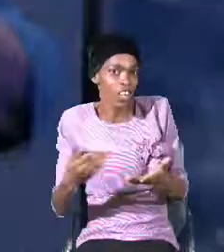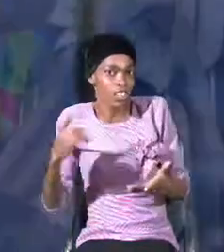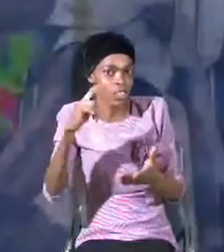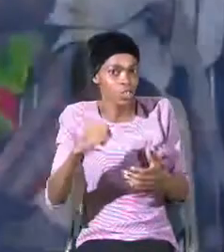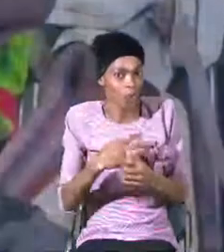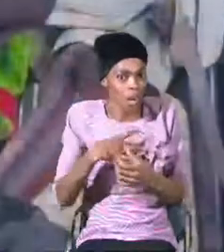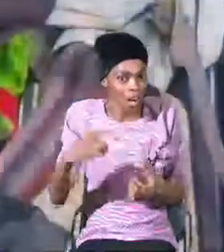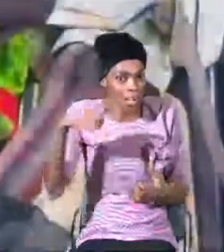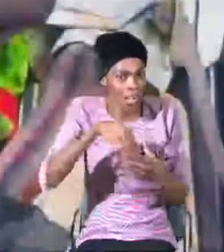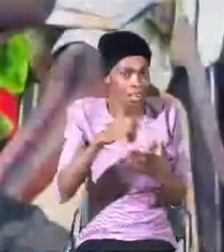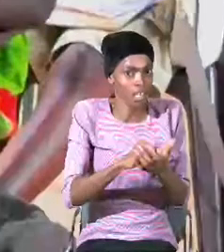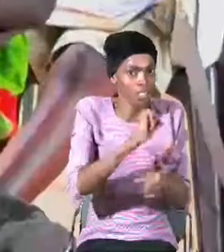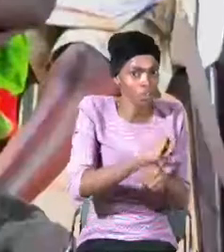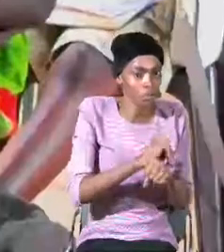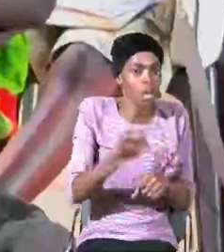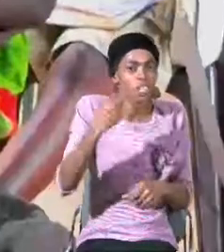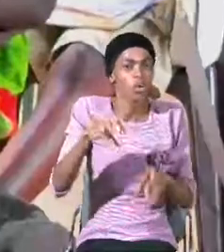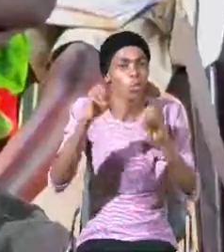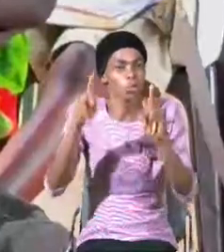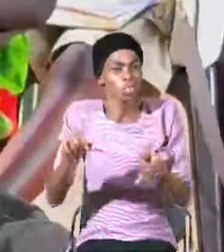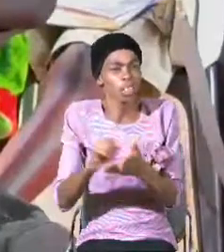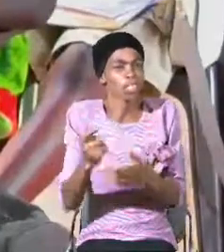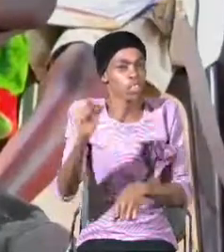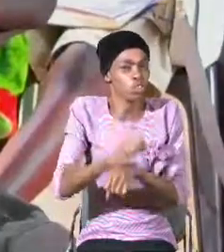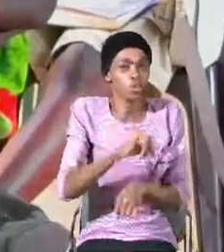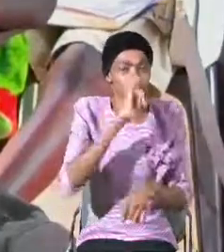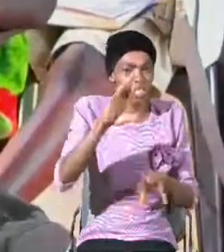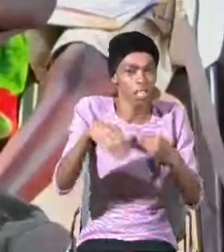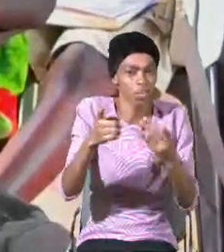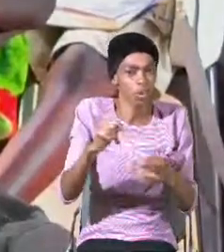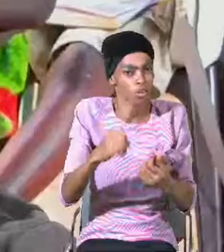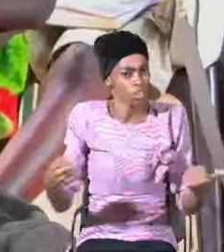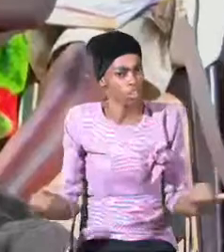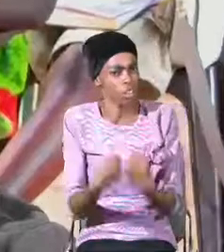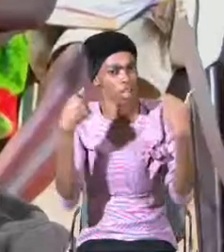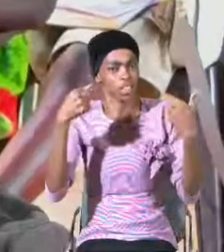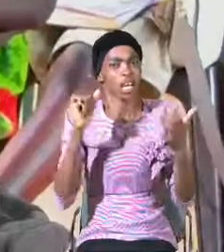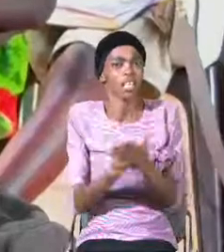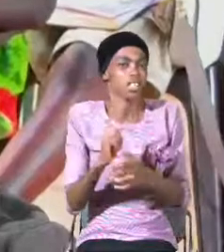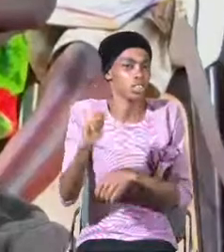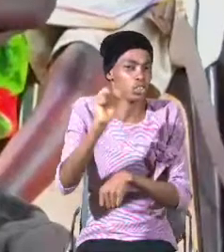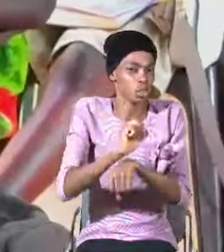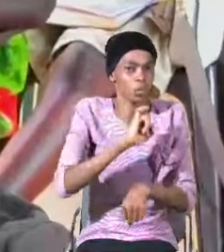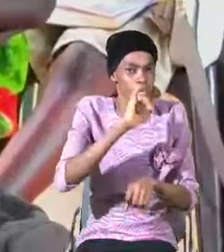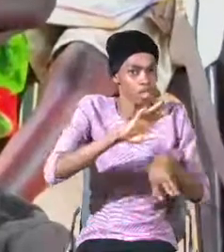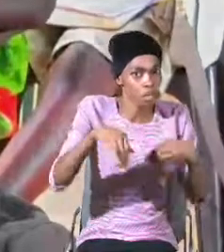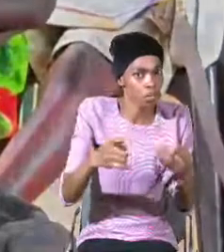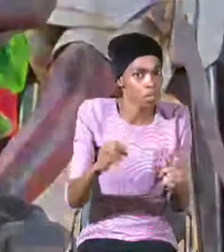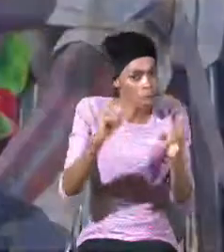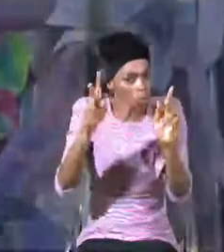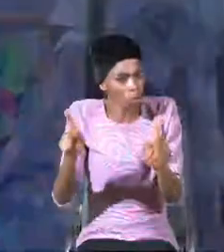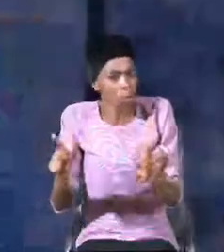travail, les opportunités que l'emploi te donne, pense aux défis, aux